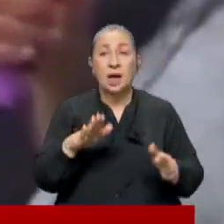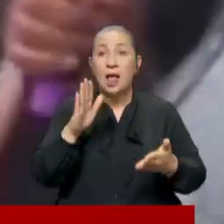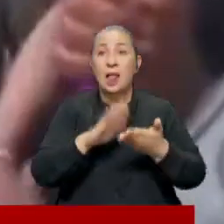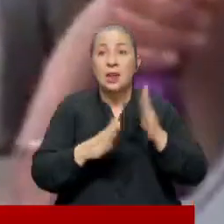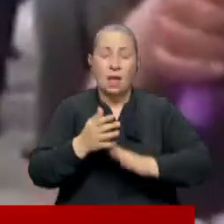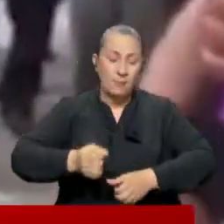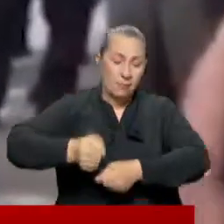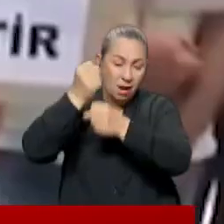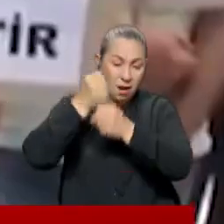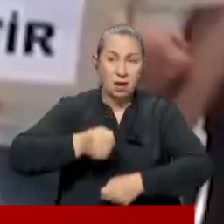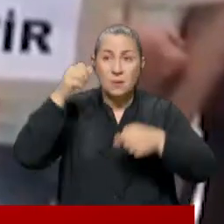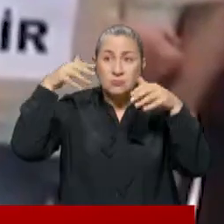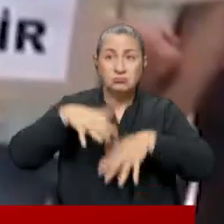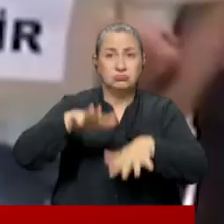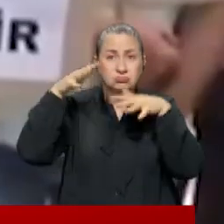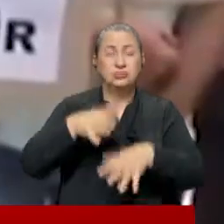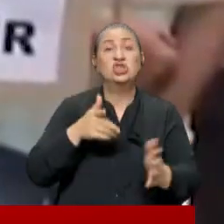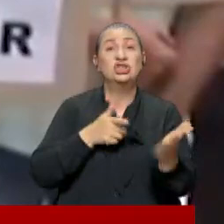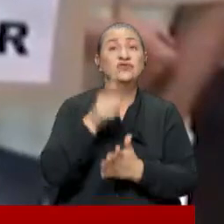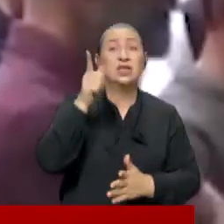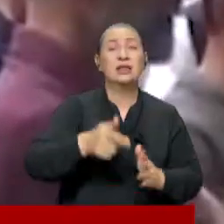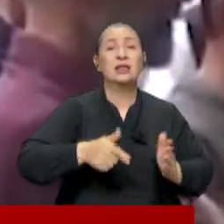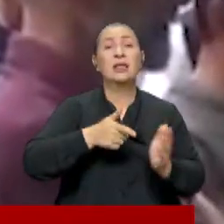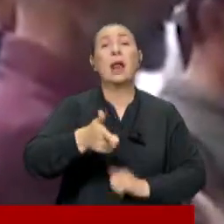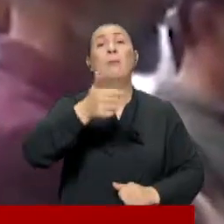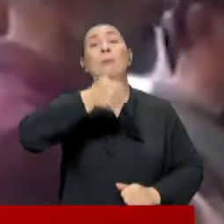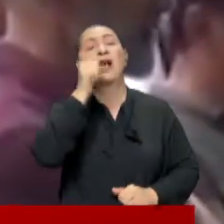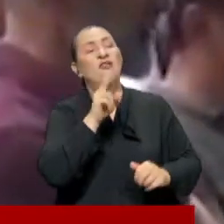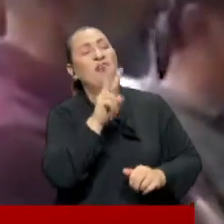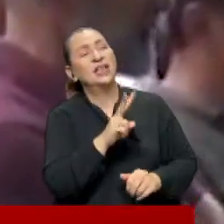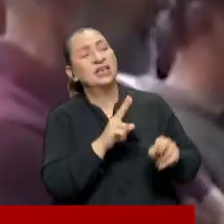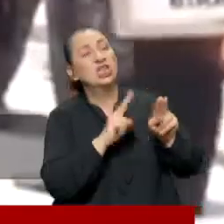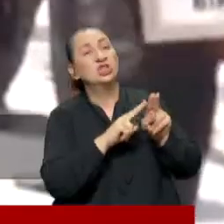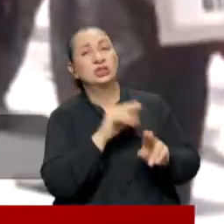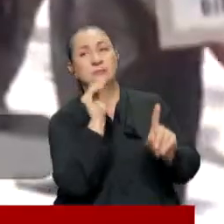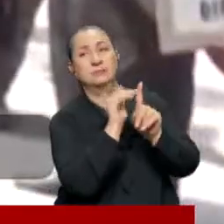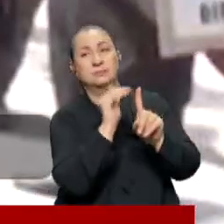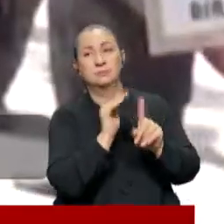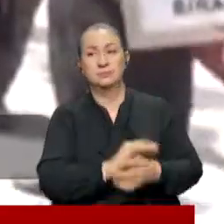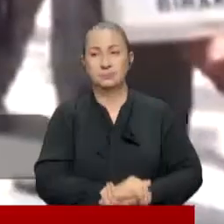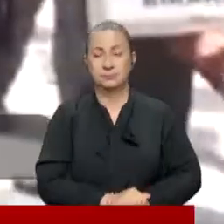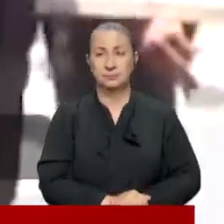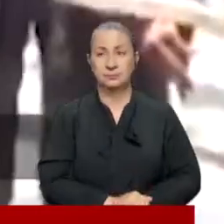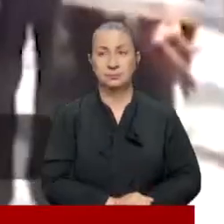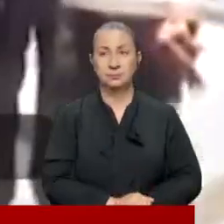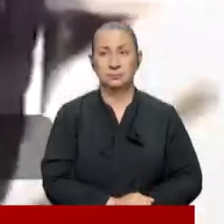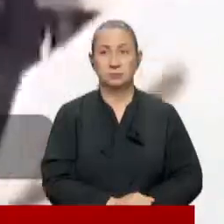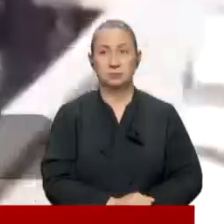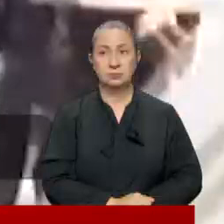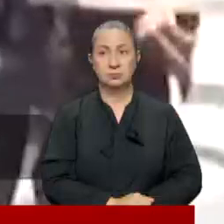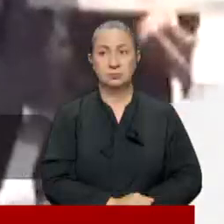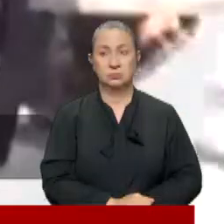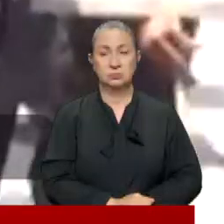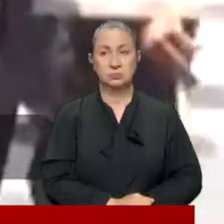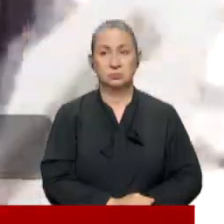Ellerinde pankartlarla meydanlara inen çiftçiler Tarım Bakanı Vahit Kirişçi'ye seslendi. Sayın Tarım Bakanı, bize